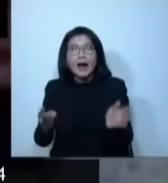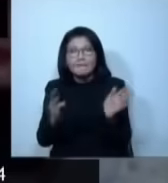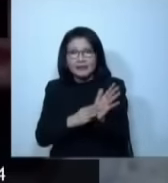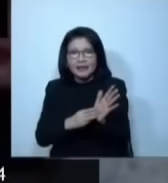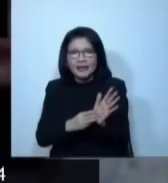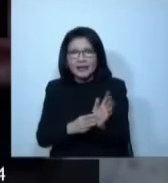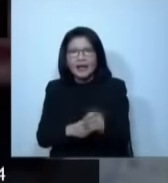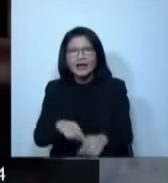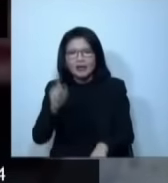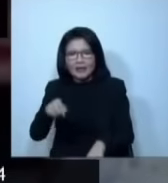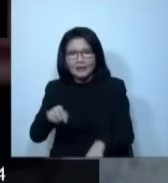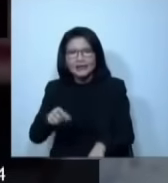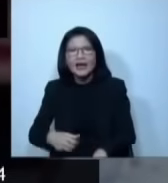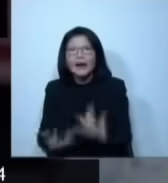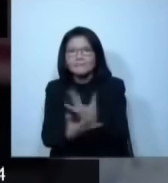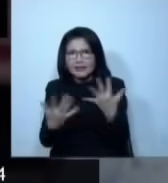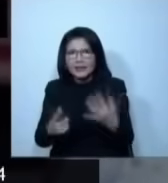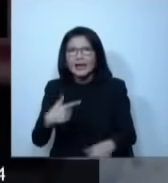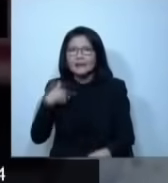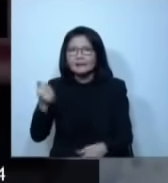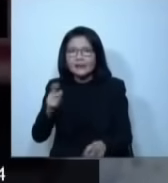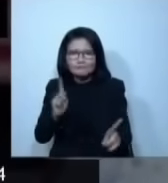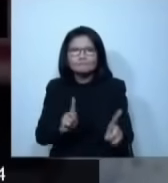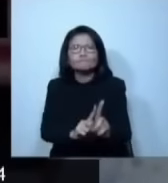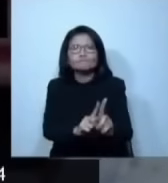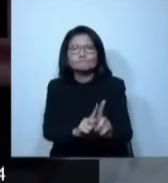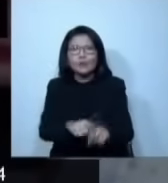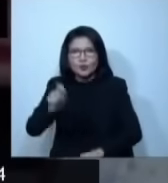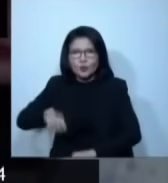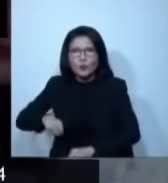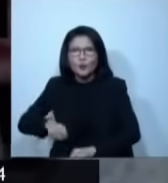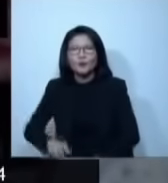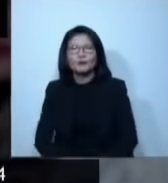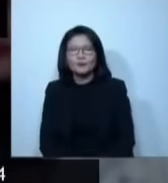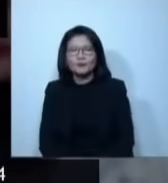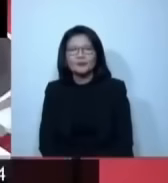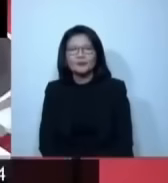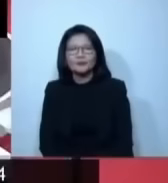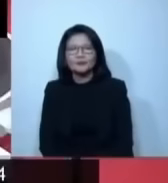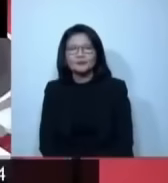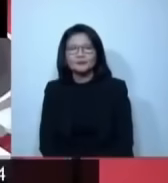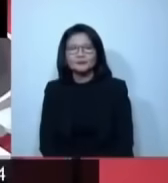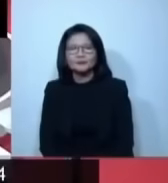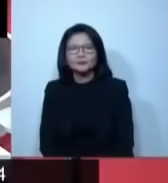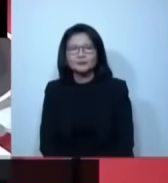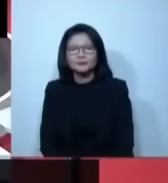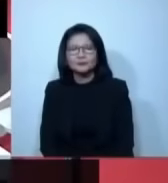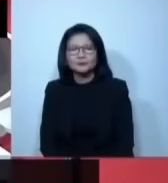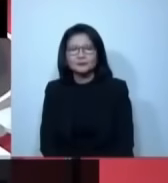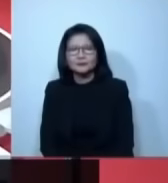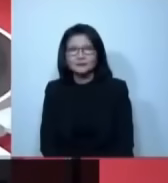bisa minta tolong kepada negara untuk didampingi pengacara dari negara terima kasih terima